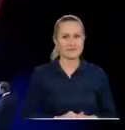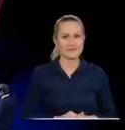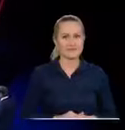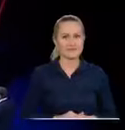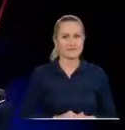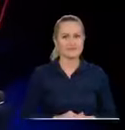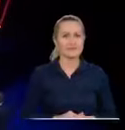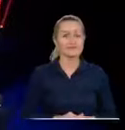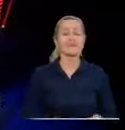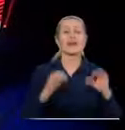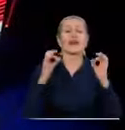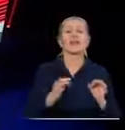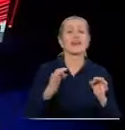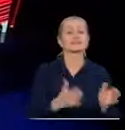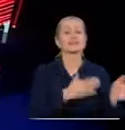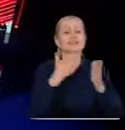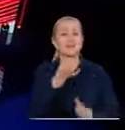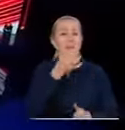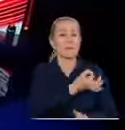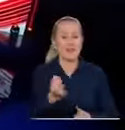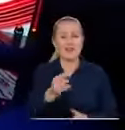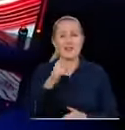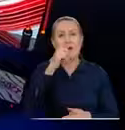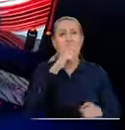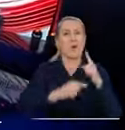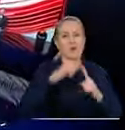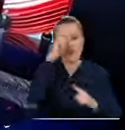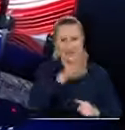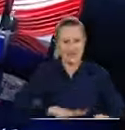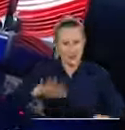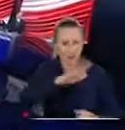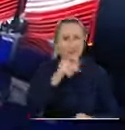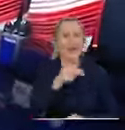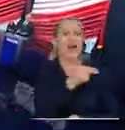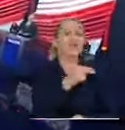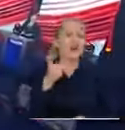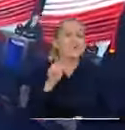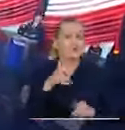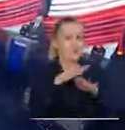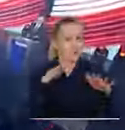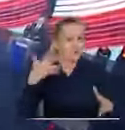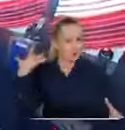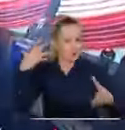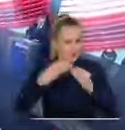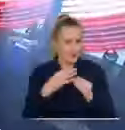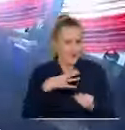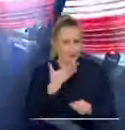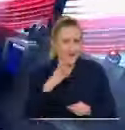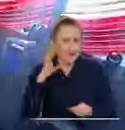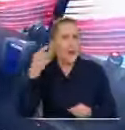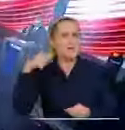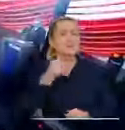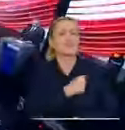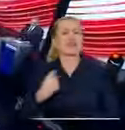A przed nami kolejna runda pytań, czyli polityka społeczna i temat, o którym mówi się bardzo wiele w ostatnich dniach, tygodniach. Prezydent